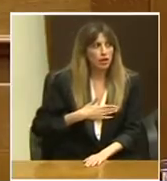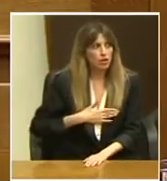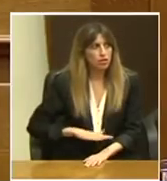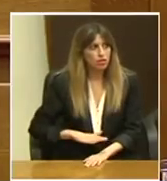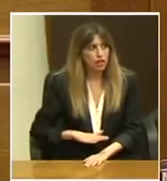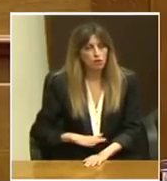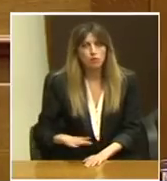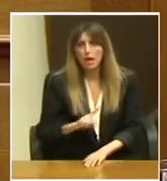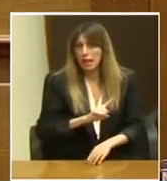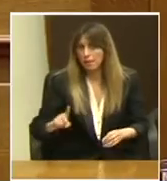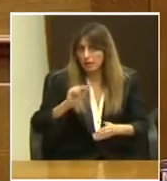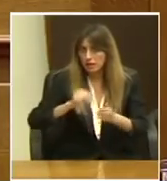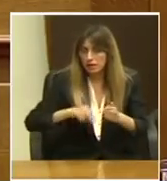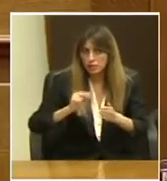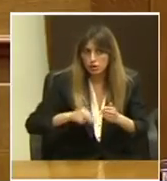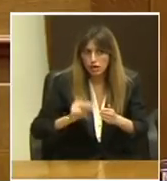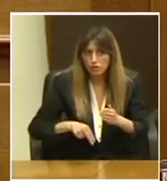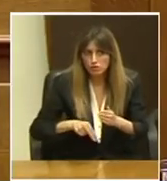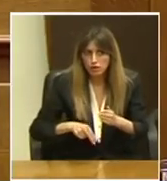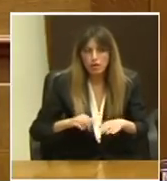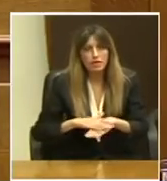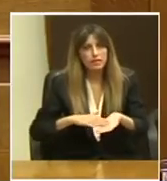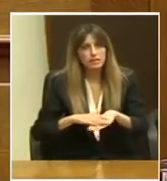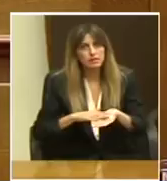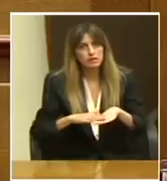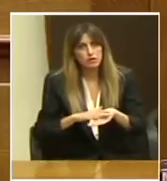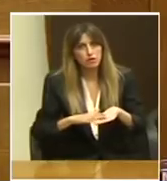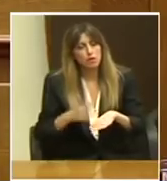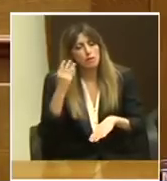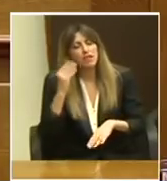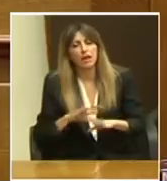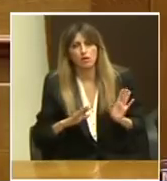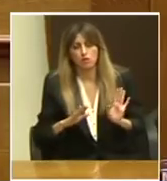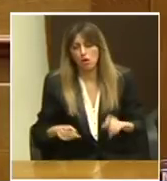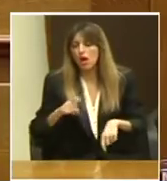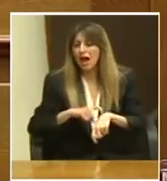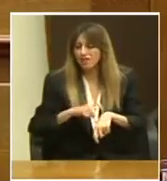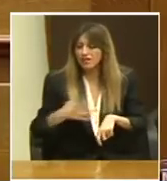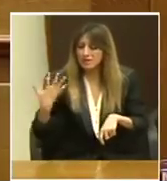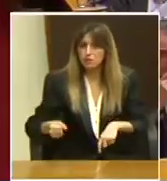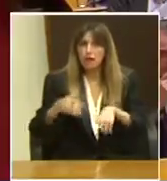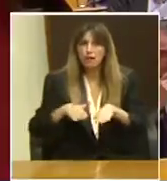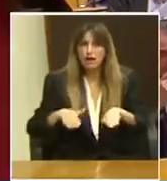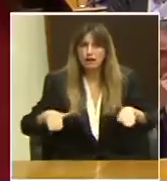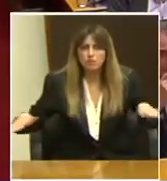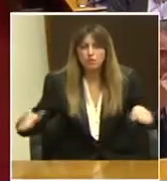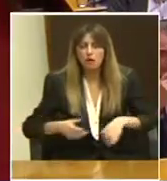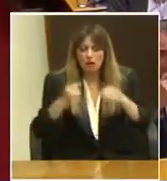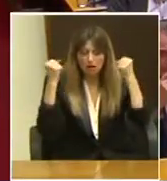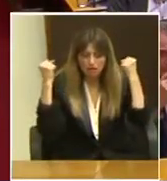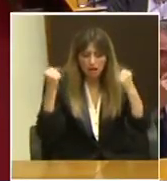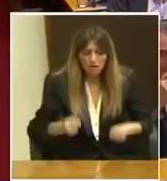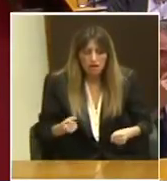από τους άλλους. Διότι όλα τα άλλα είναι προπαγάνδα χωρίς αρχή και τέλος. Και να σας πω εγώ τι πιστεύω από την